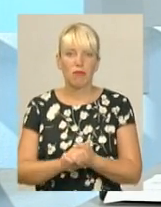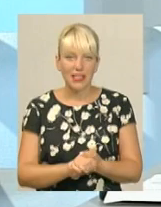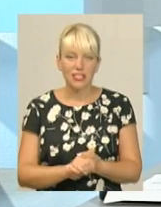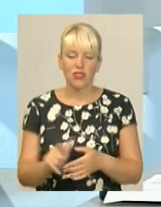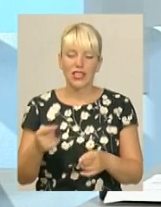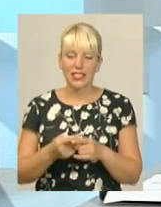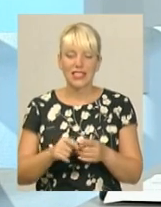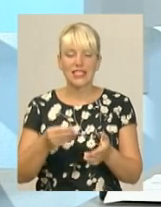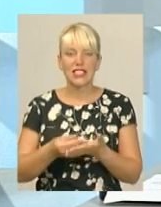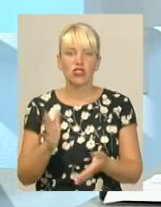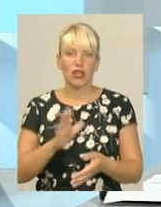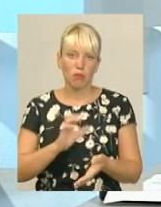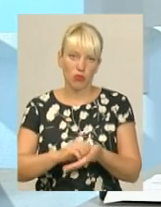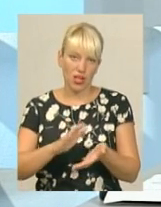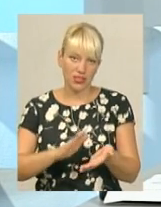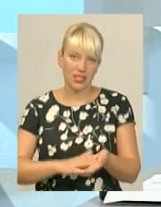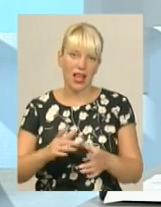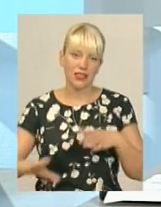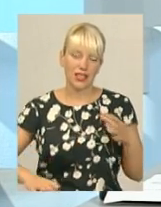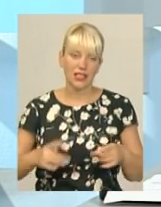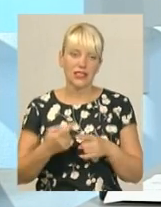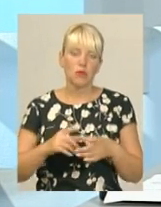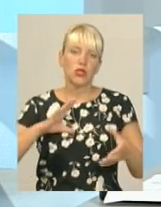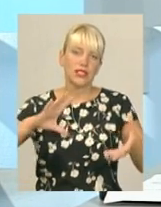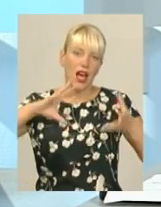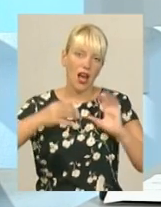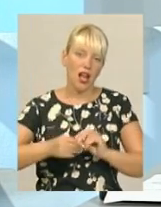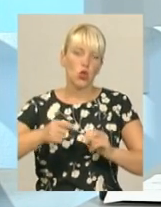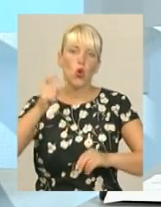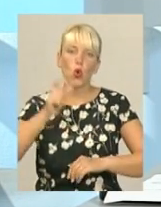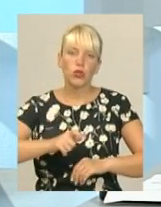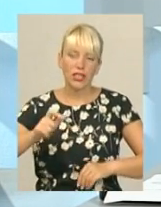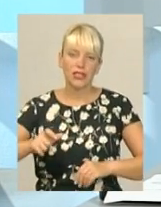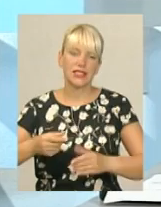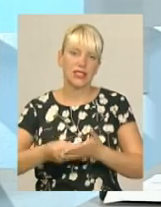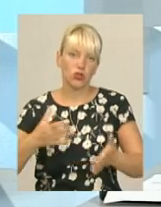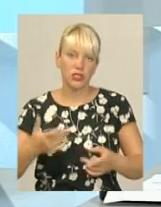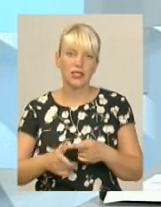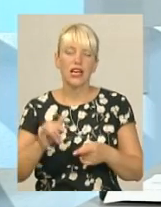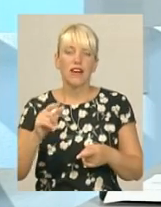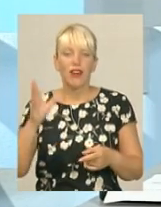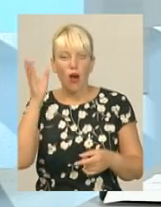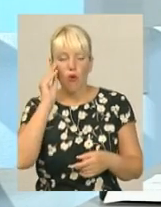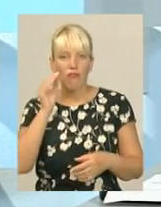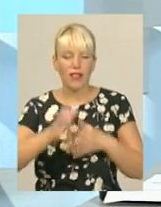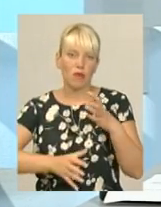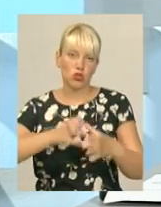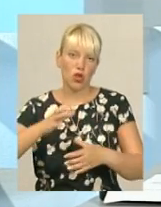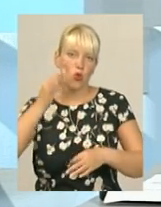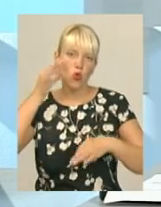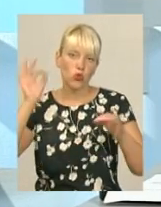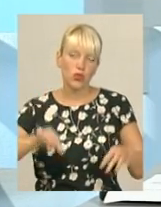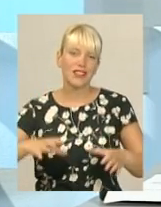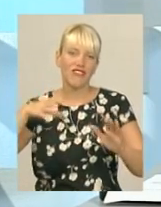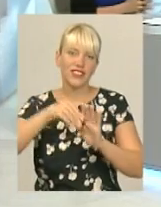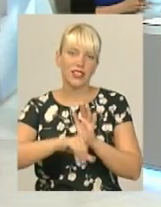на вказаному тренінгу, це були загальнолюдські цінності з врахуванням міжнародного досвіду і втілення його в життя. Тому